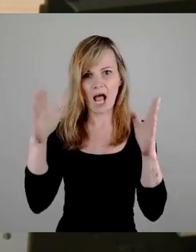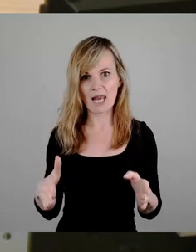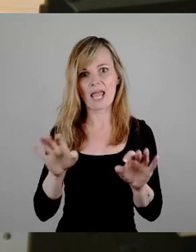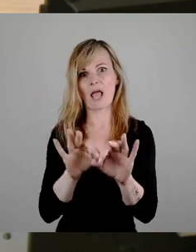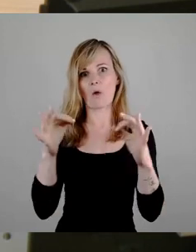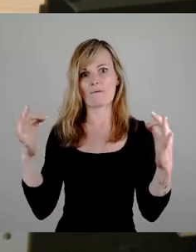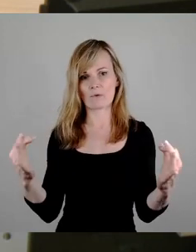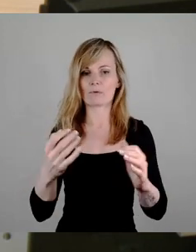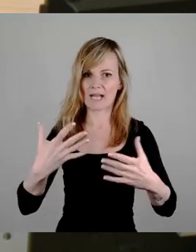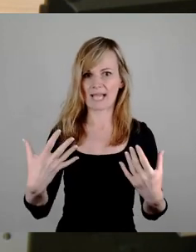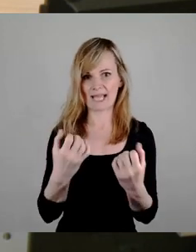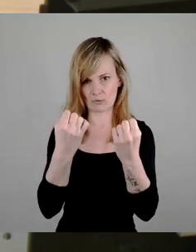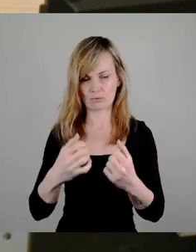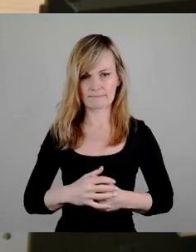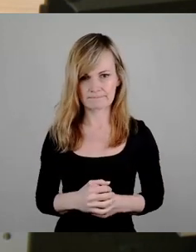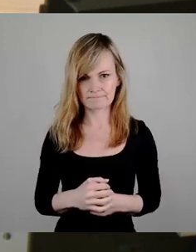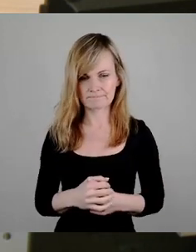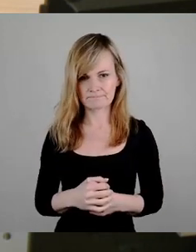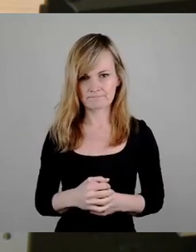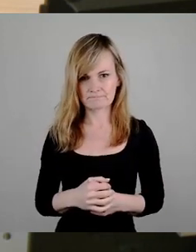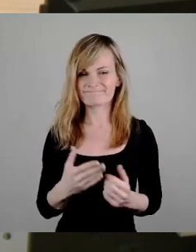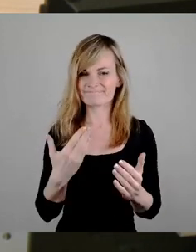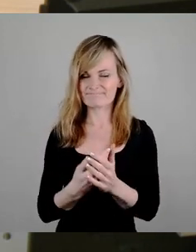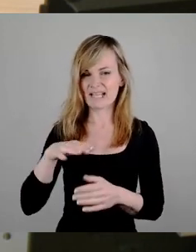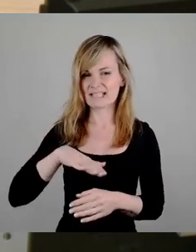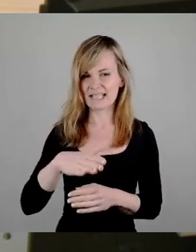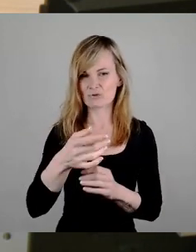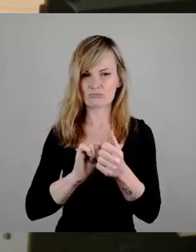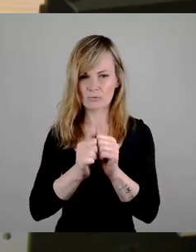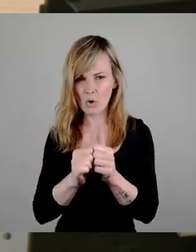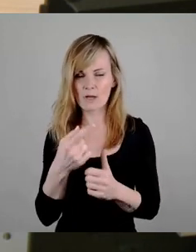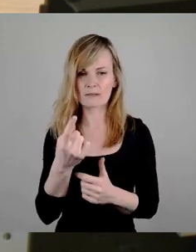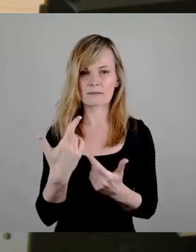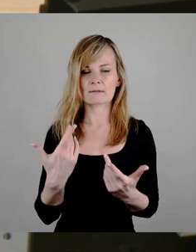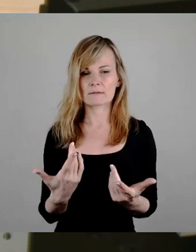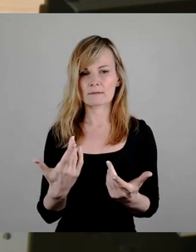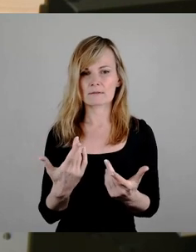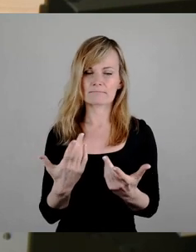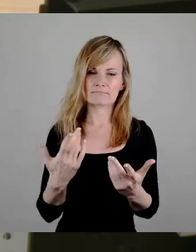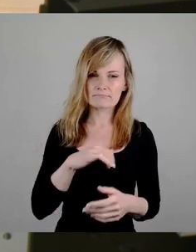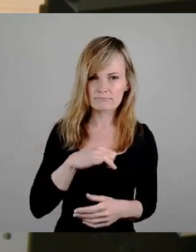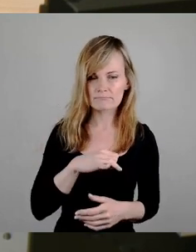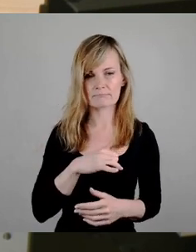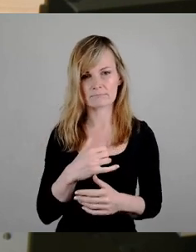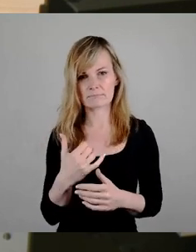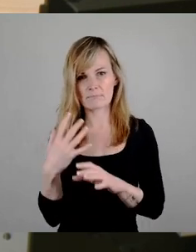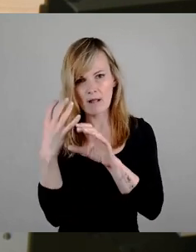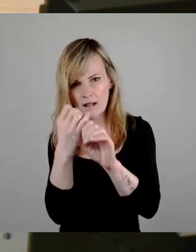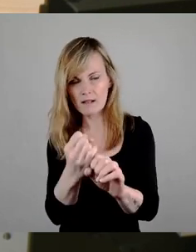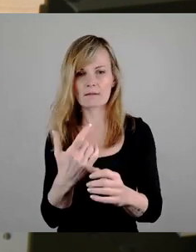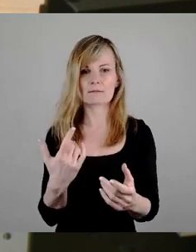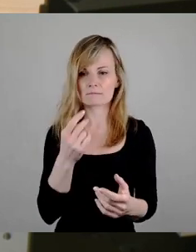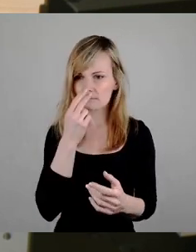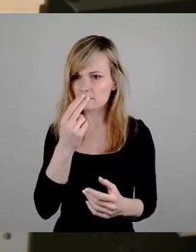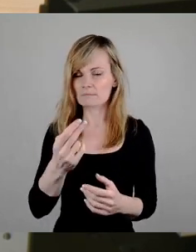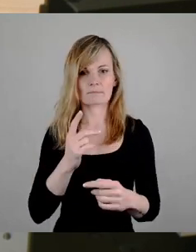Das große Interesse am Skatesport und damit auch am Skatesport-Konzept beweisen die vielen, vielen positiven Voten